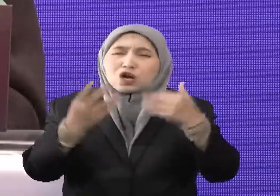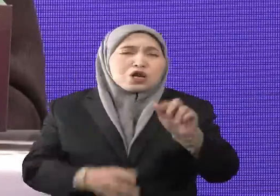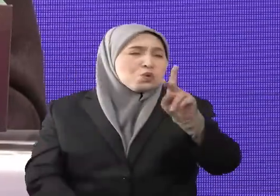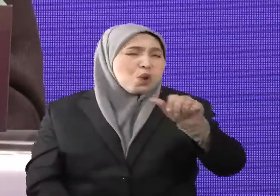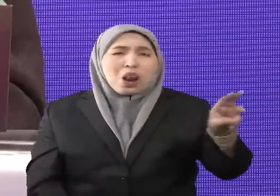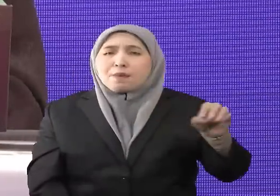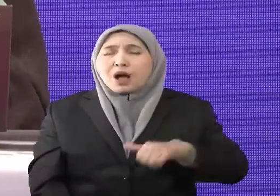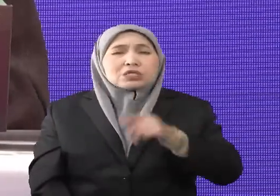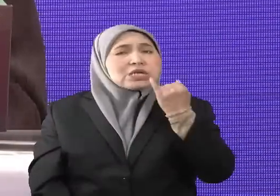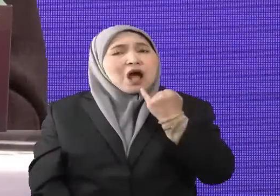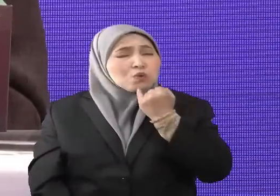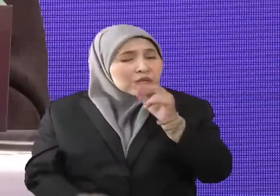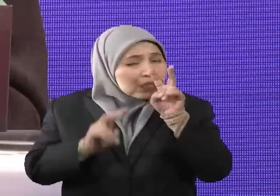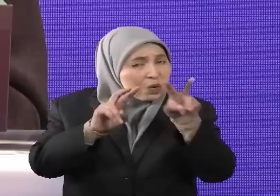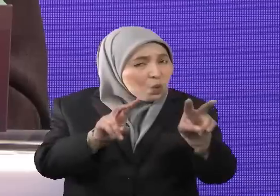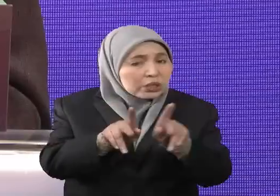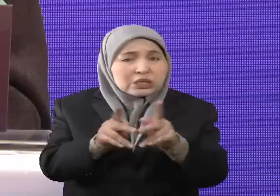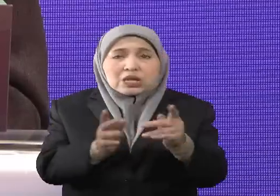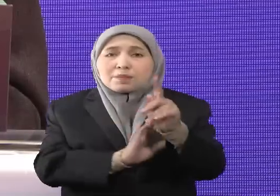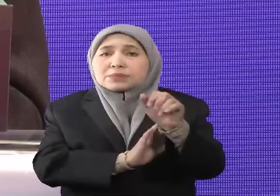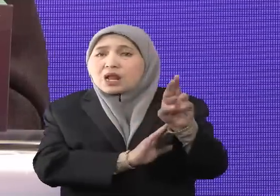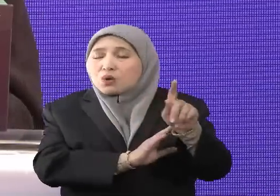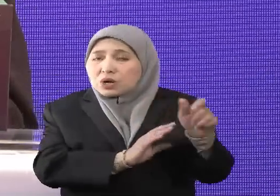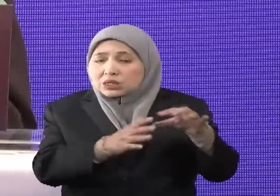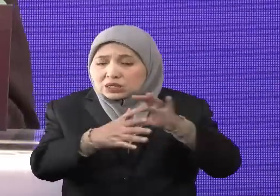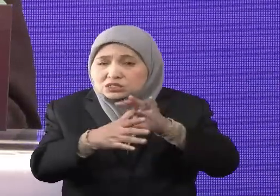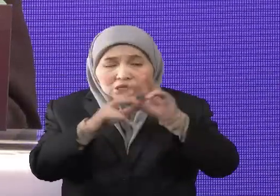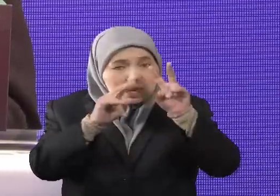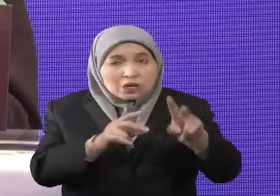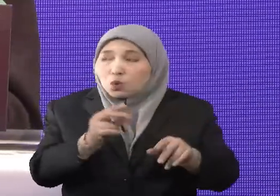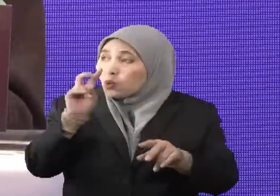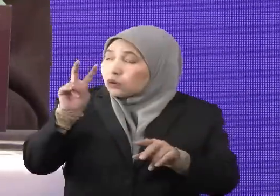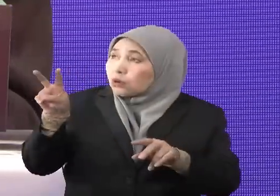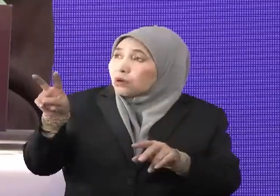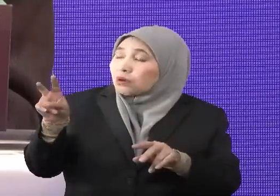kalau mereka tengok kita Taurat isi kandungan tengok